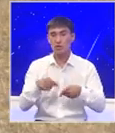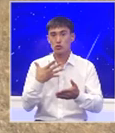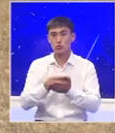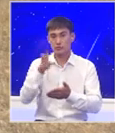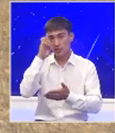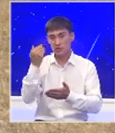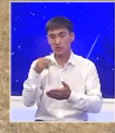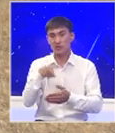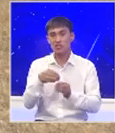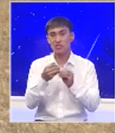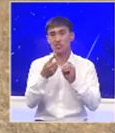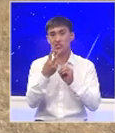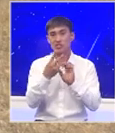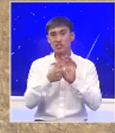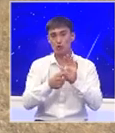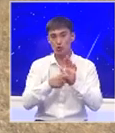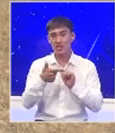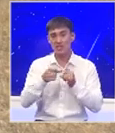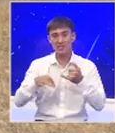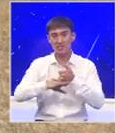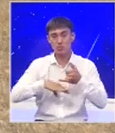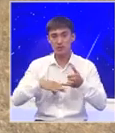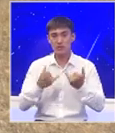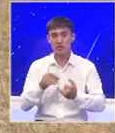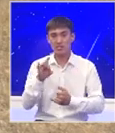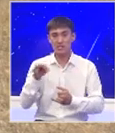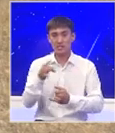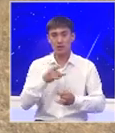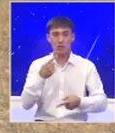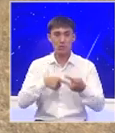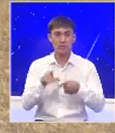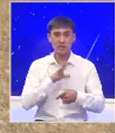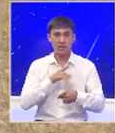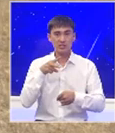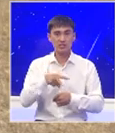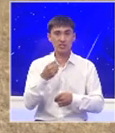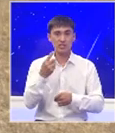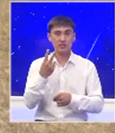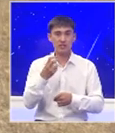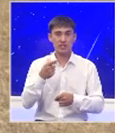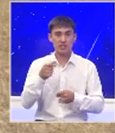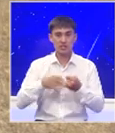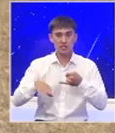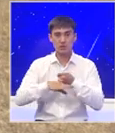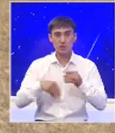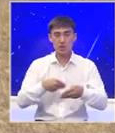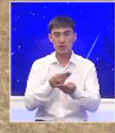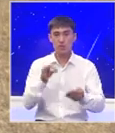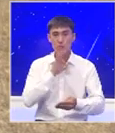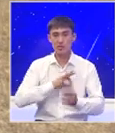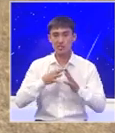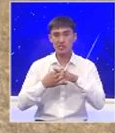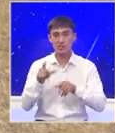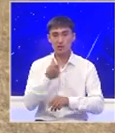собственность государства 2700 гектаров земли. Сегодня в Ескельдинском районе были возвращены 2200 гектаров земли. Они переданы в пользование сельским